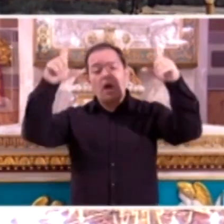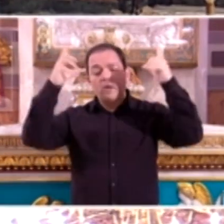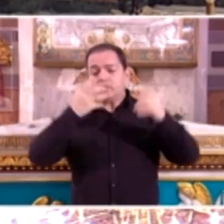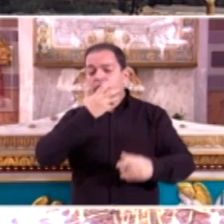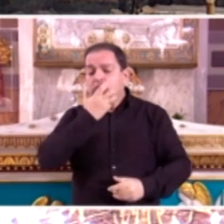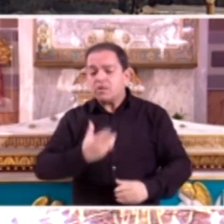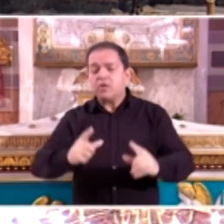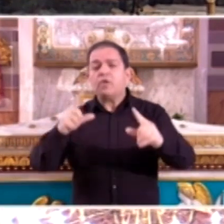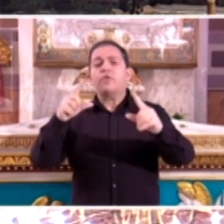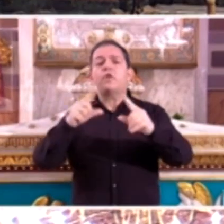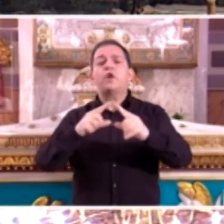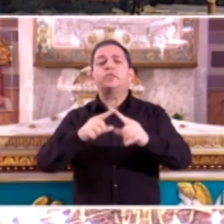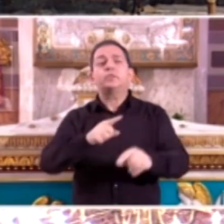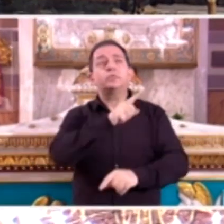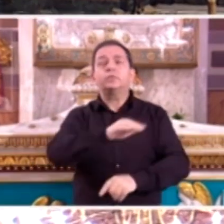ιερομάρτης